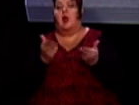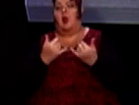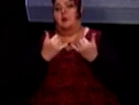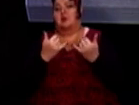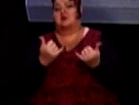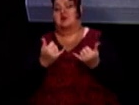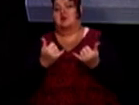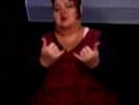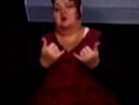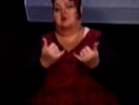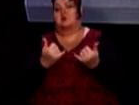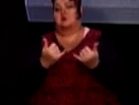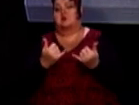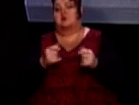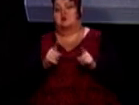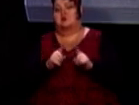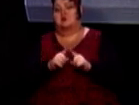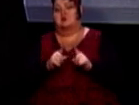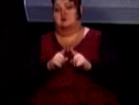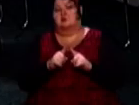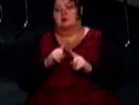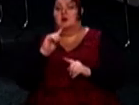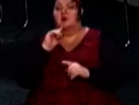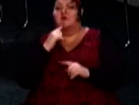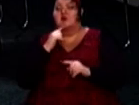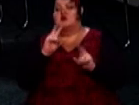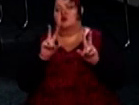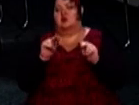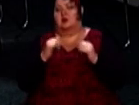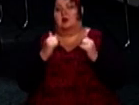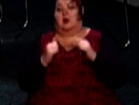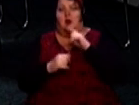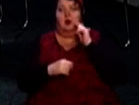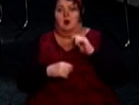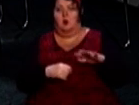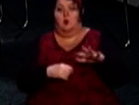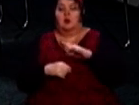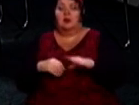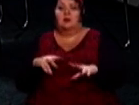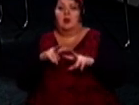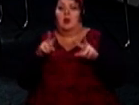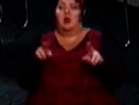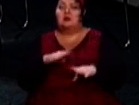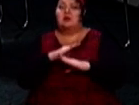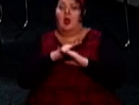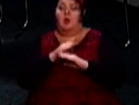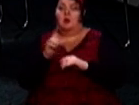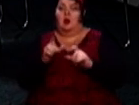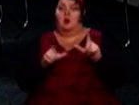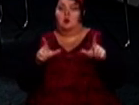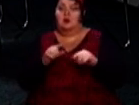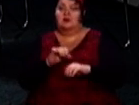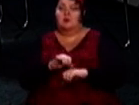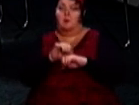присвячена такій важкій даті для України, як загиблі люди з